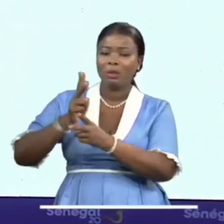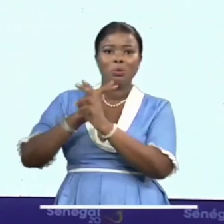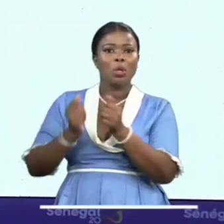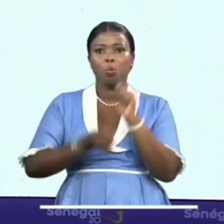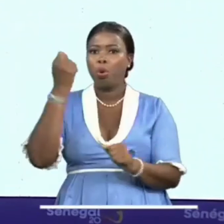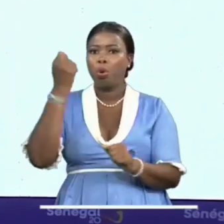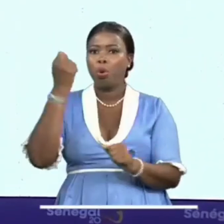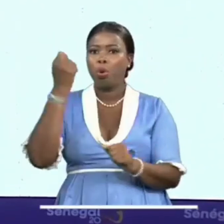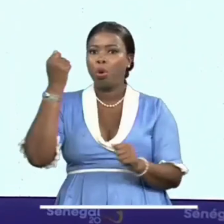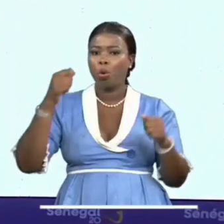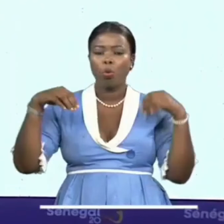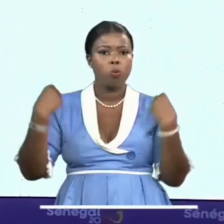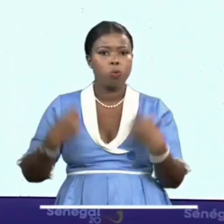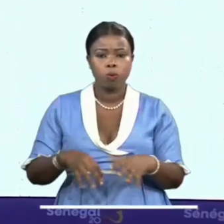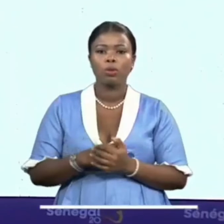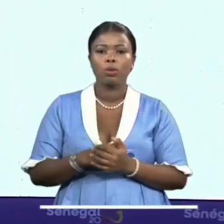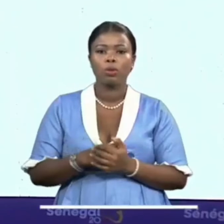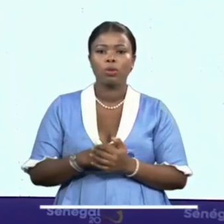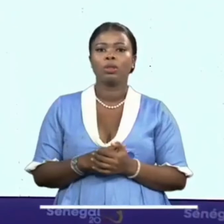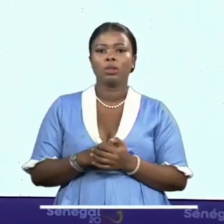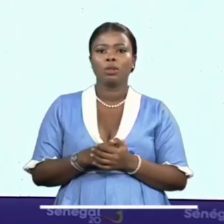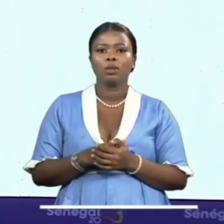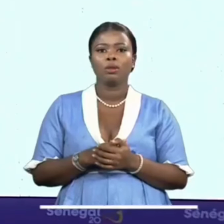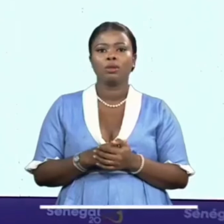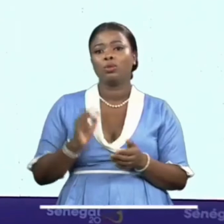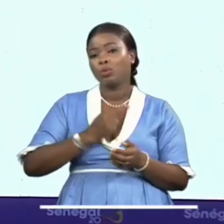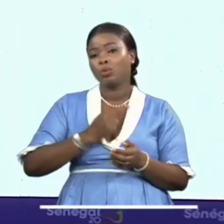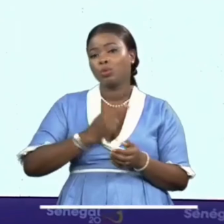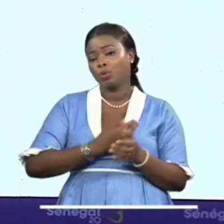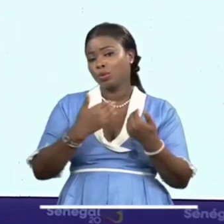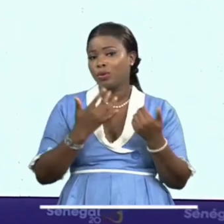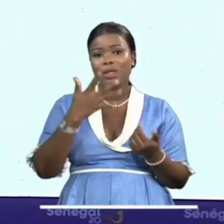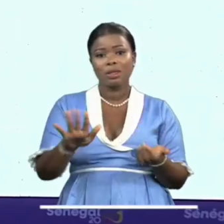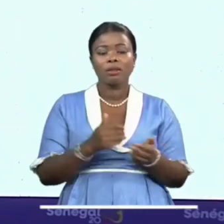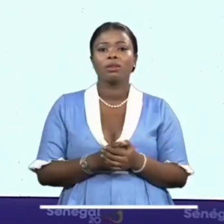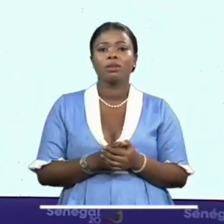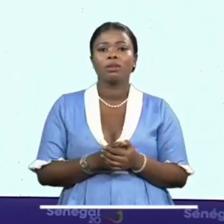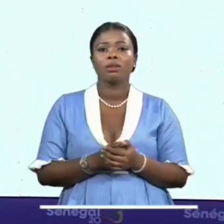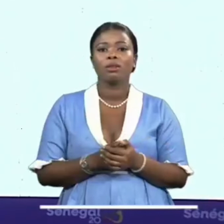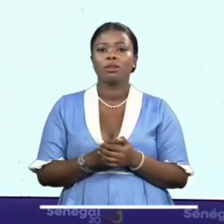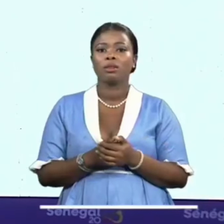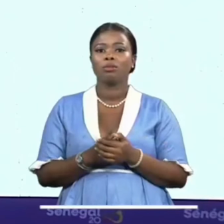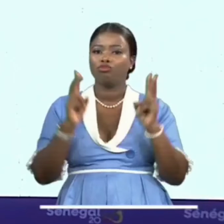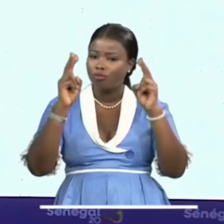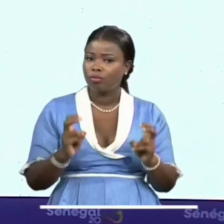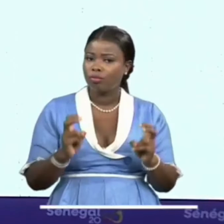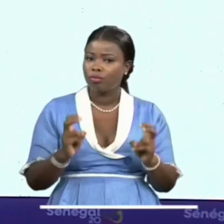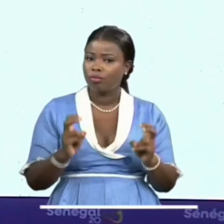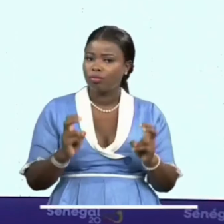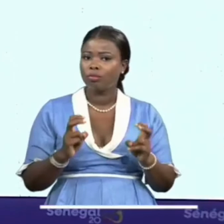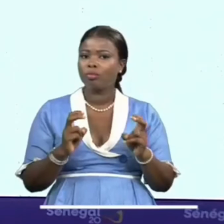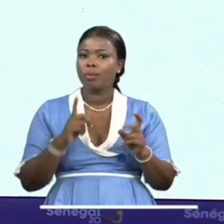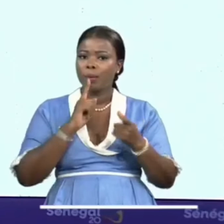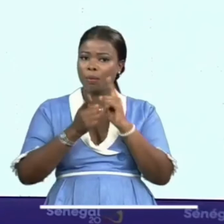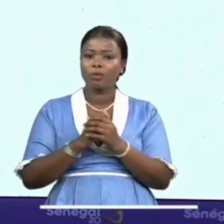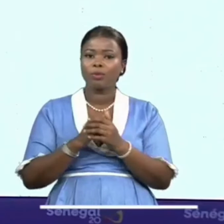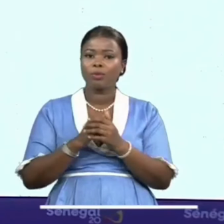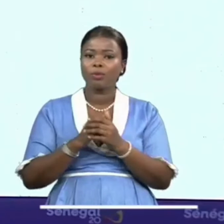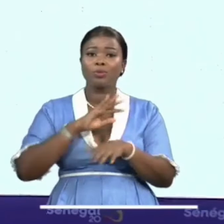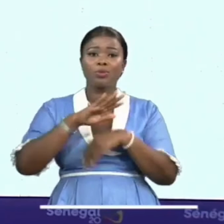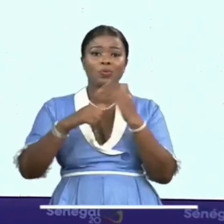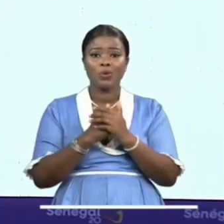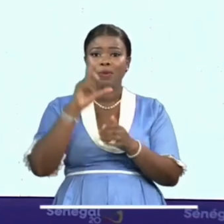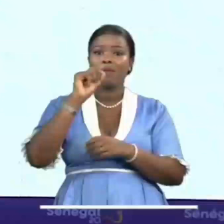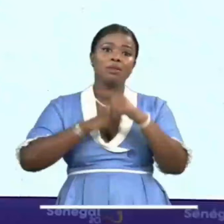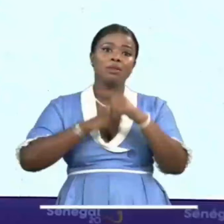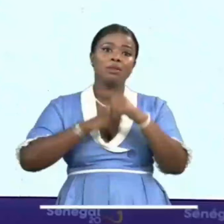n'est pas soutenable nous avons eu la chance d'avoir je pense que au niveau du diagnostic Cheam en a parlé tous les 20 ans on